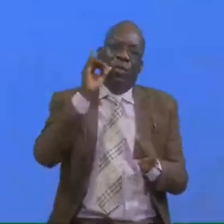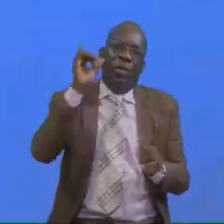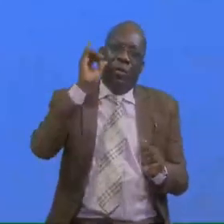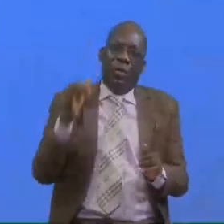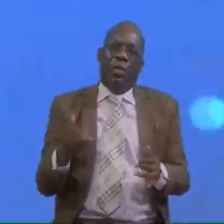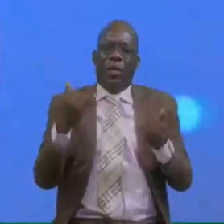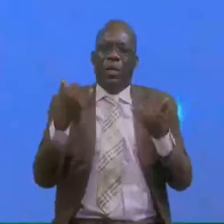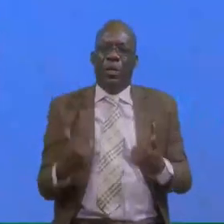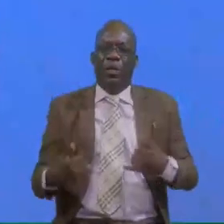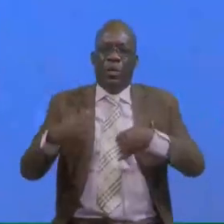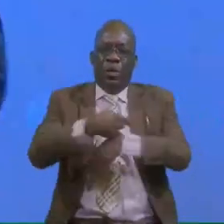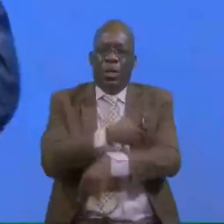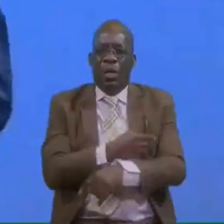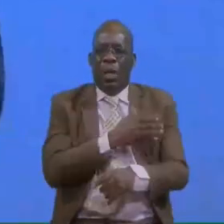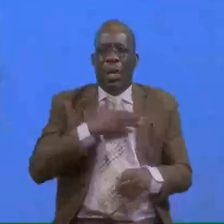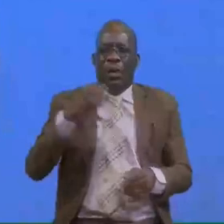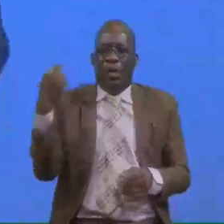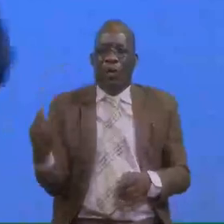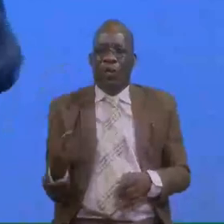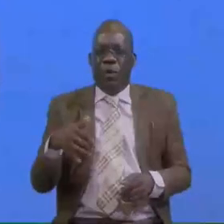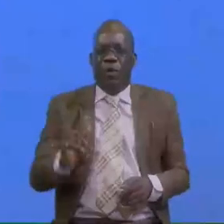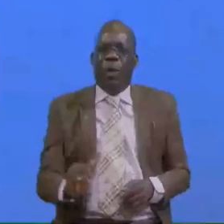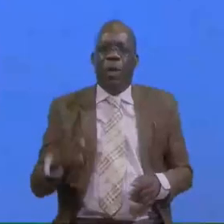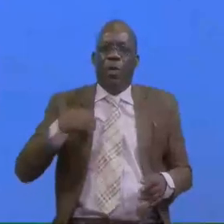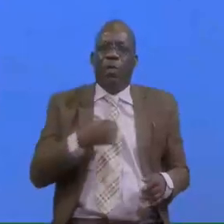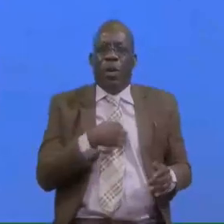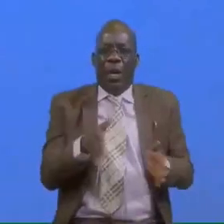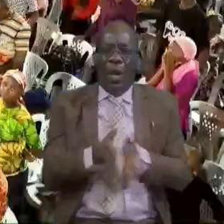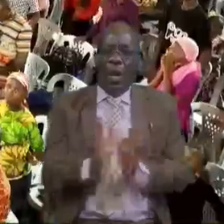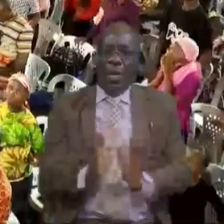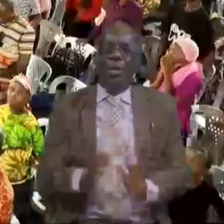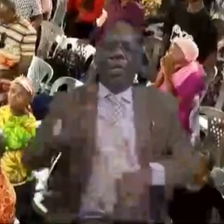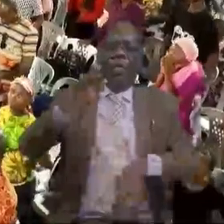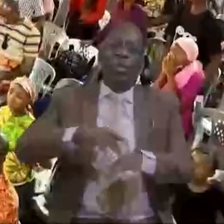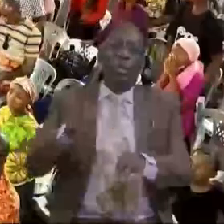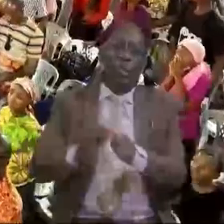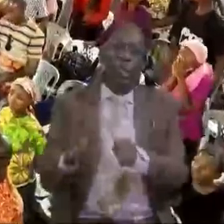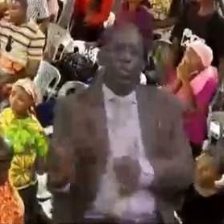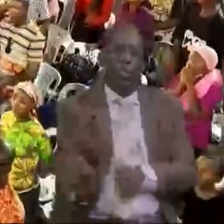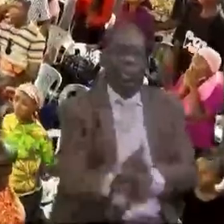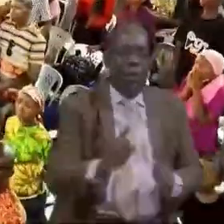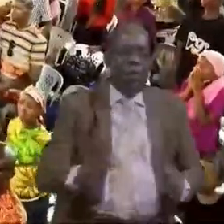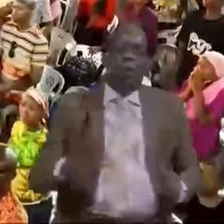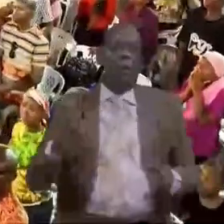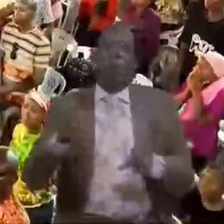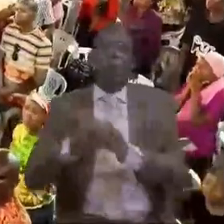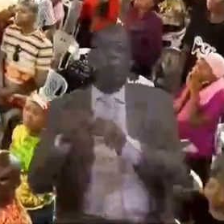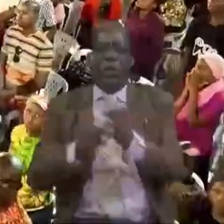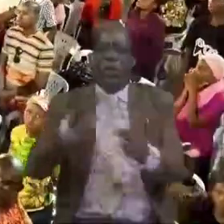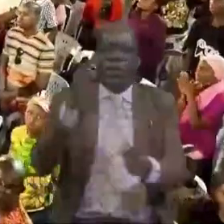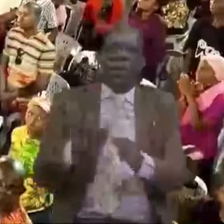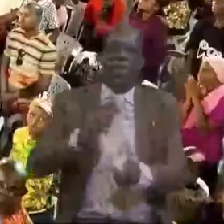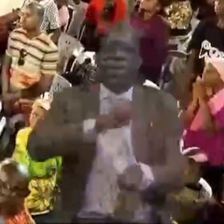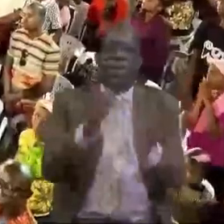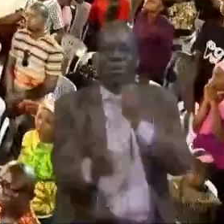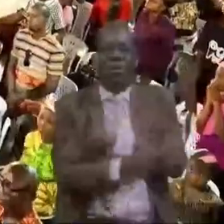et éternellement. Demandons ce soir, touche chaque vie. Transforme chaque